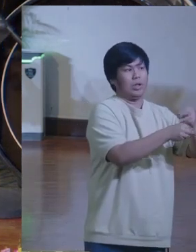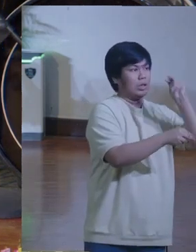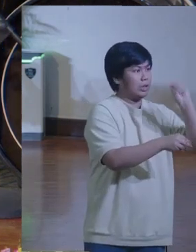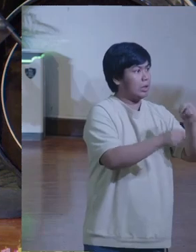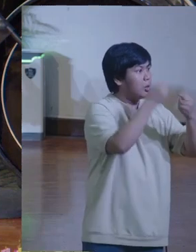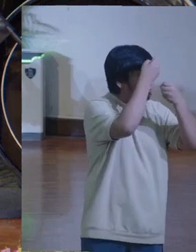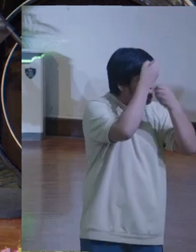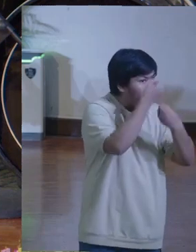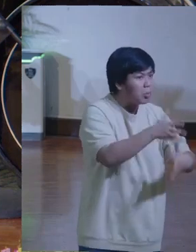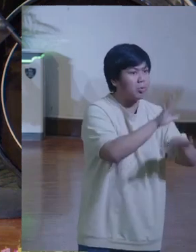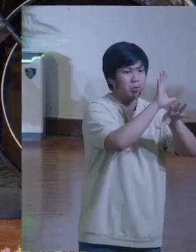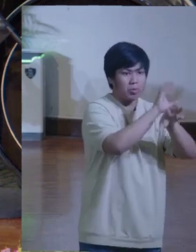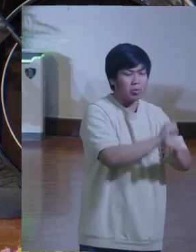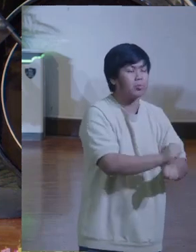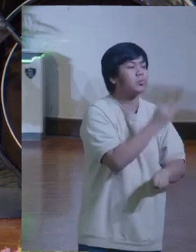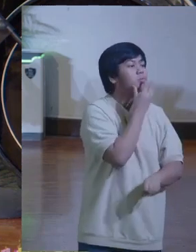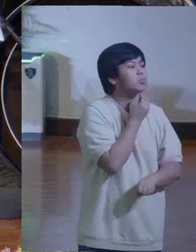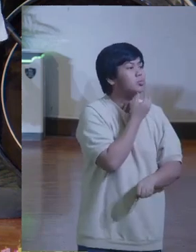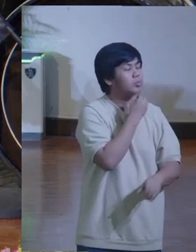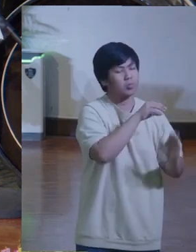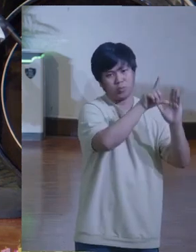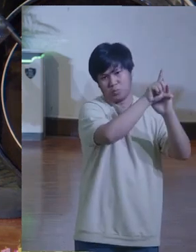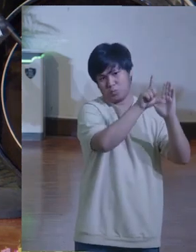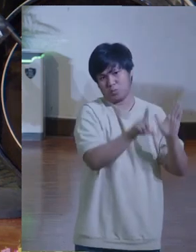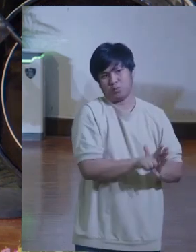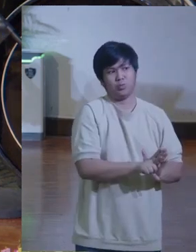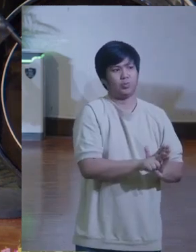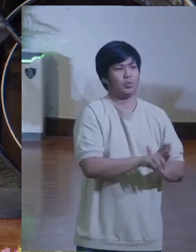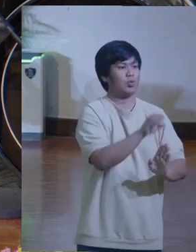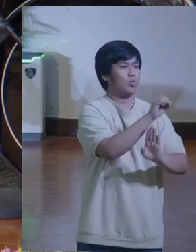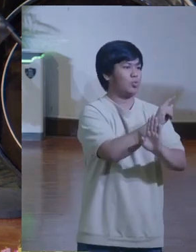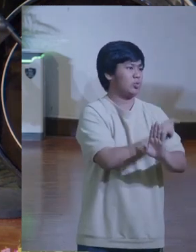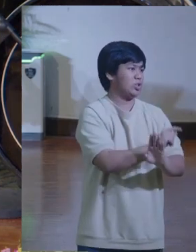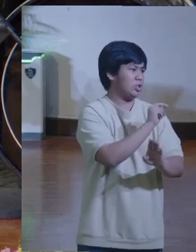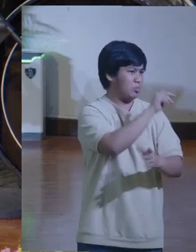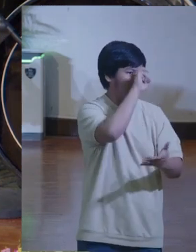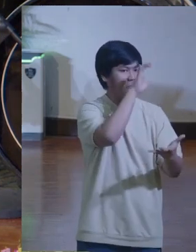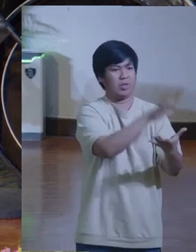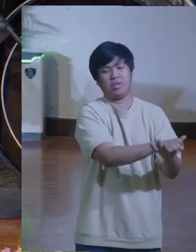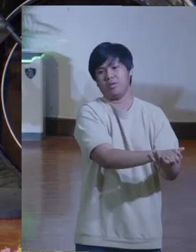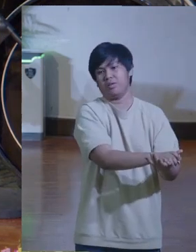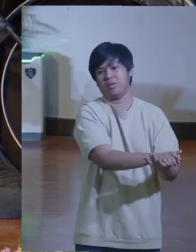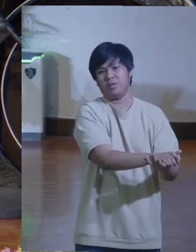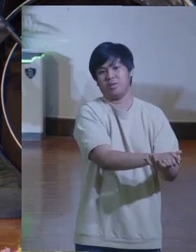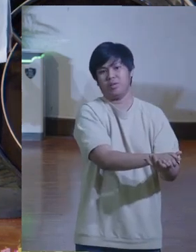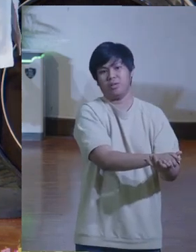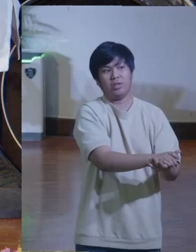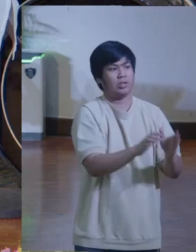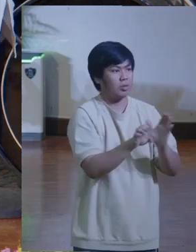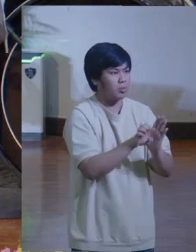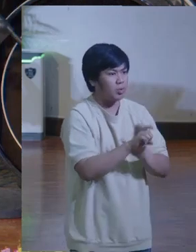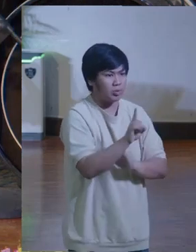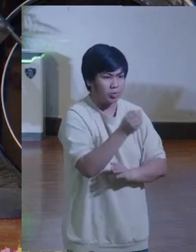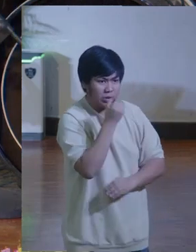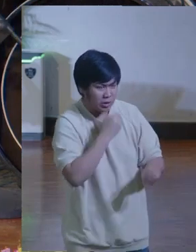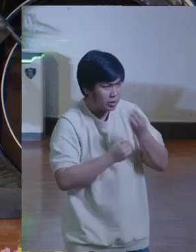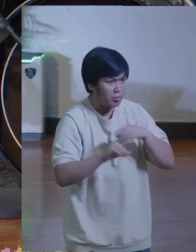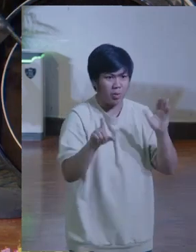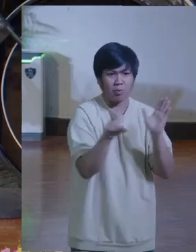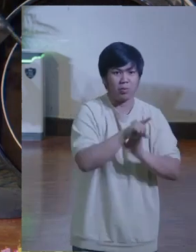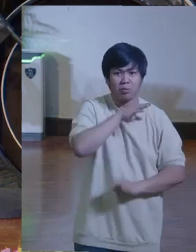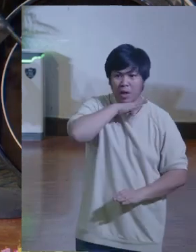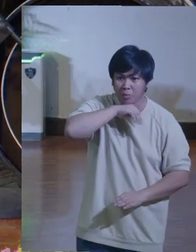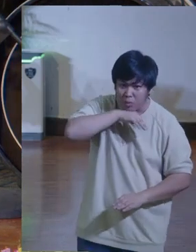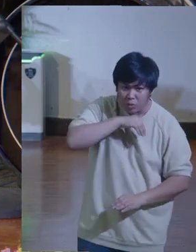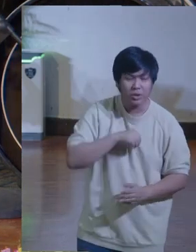sundin yung mga ceremonial laws ng Old Testament. Yung dietary laws, kung anong dapat natin